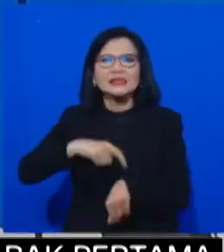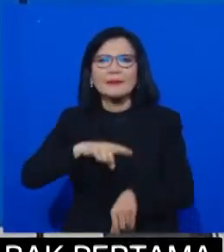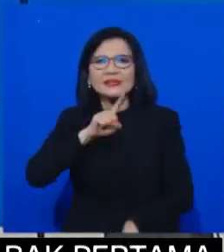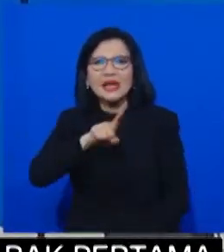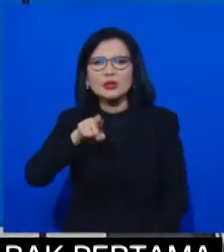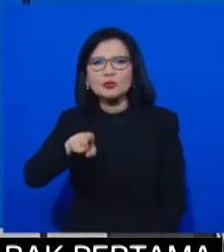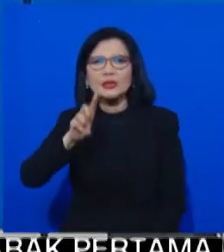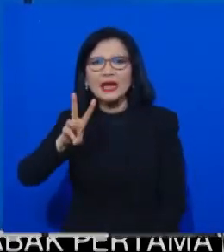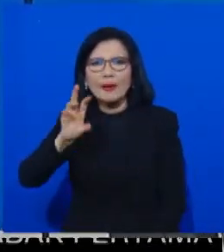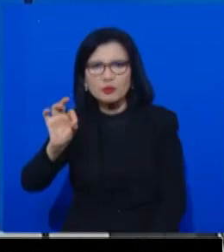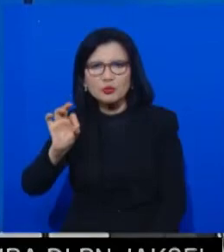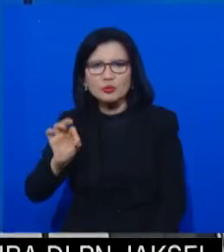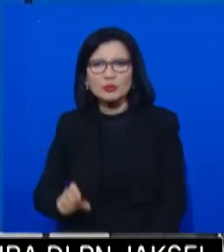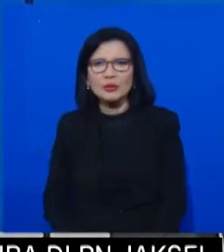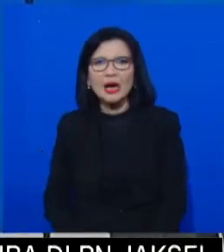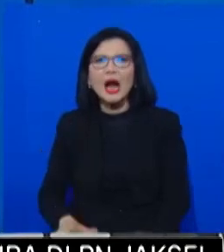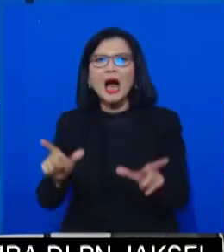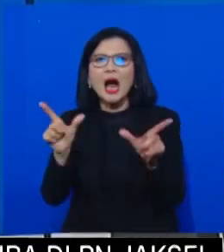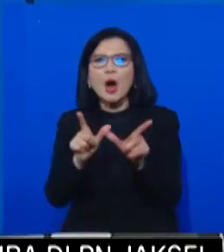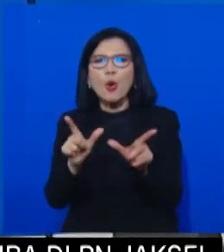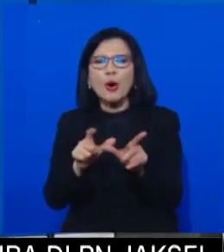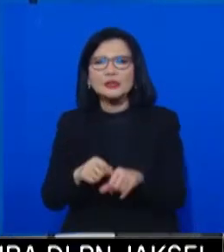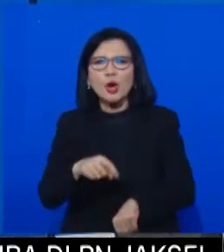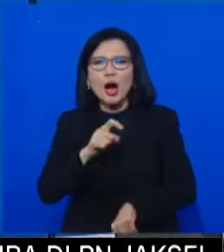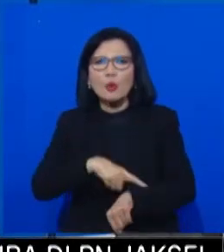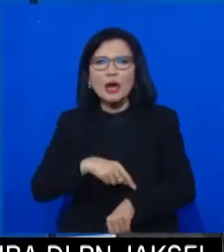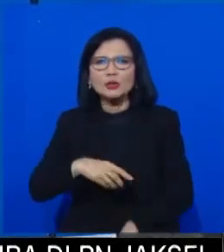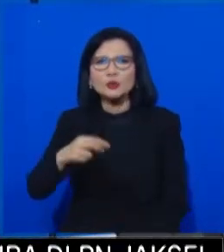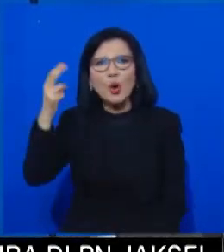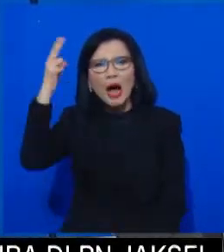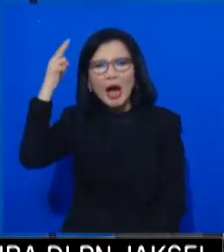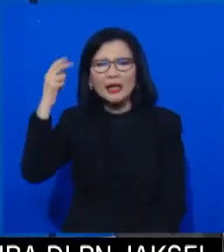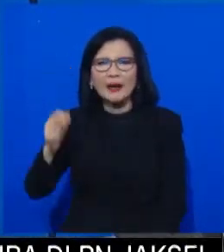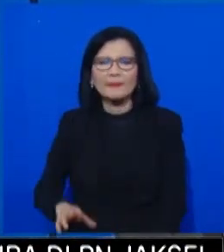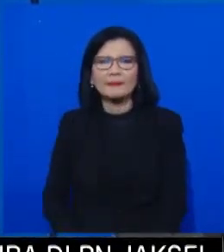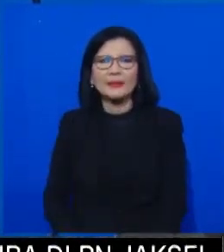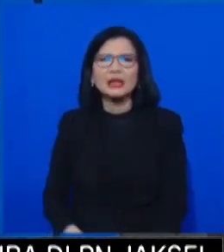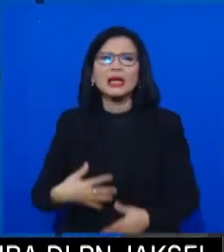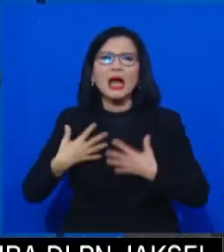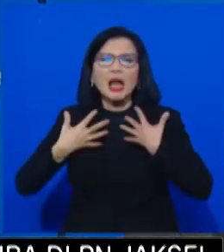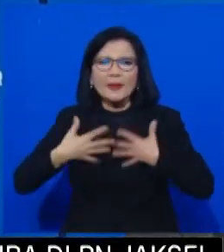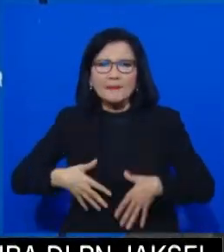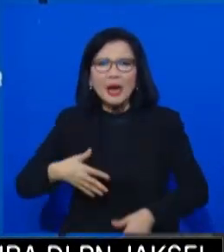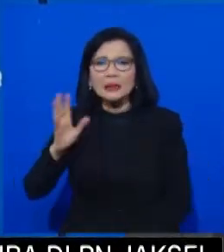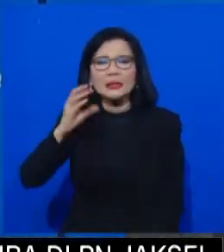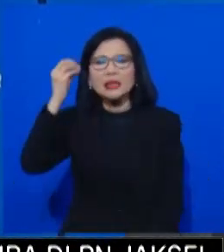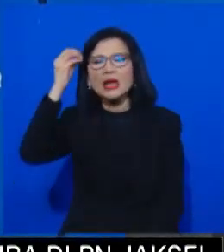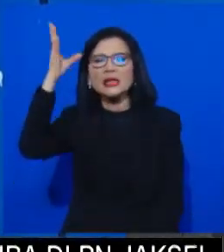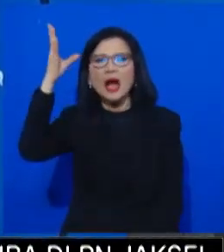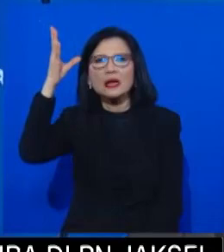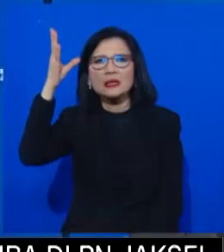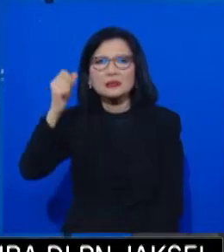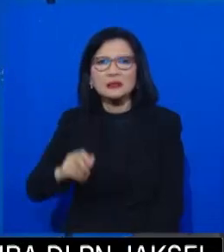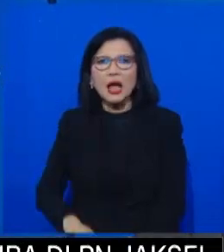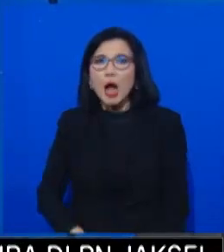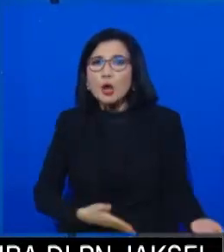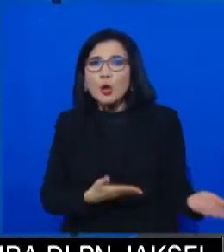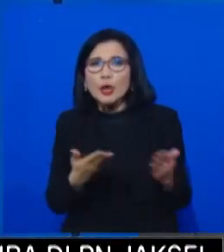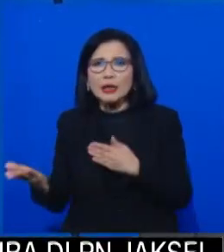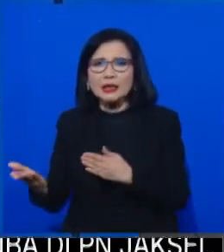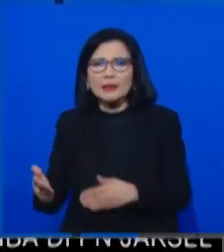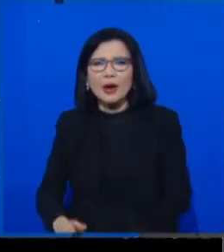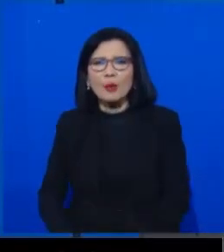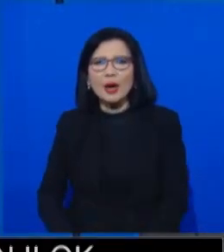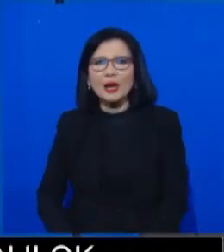1.30 waktu Arab Saudi, beliau yang mengalami serangan, kemudian tidak sadarkan diri dan dibawa ke